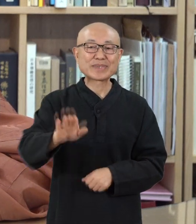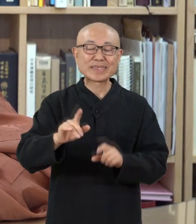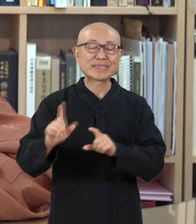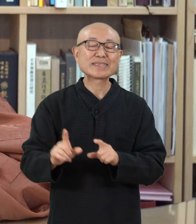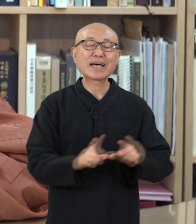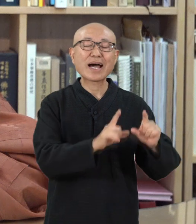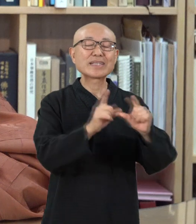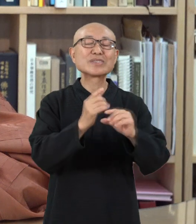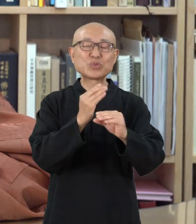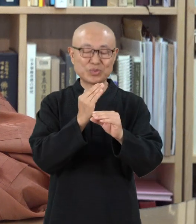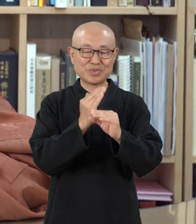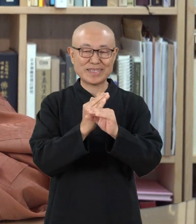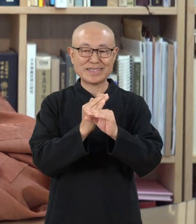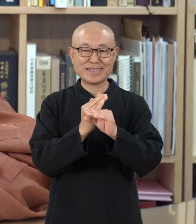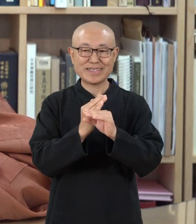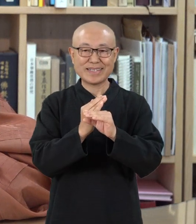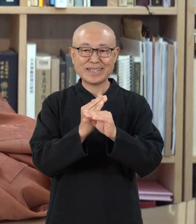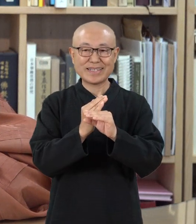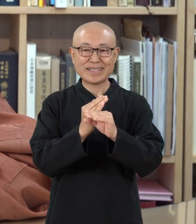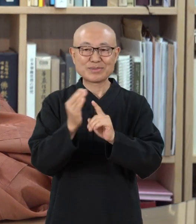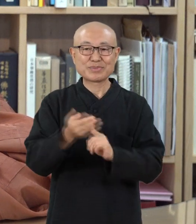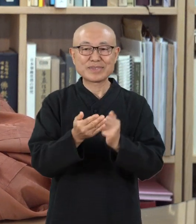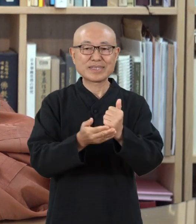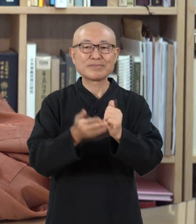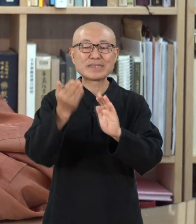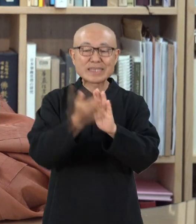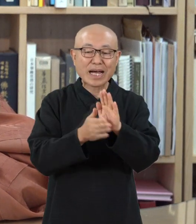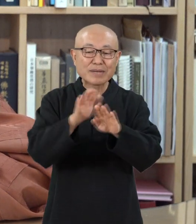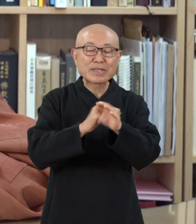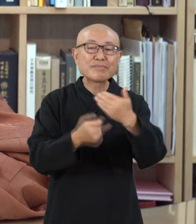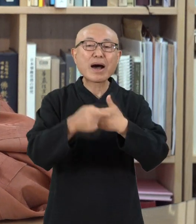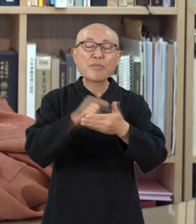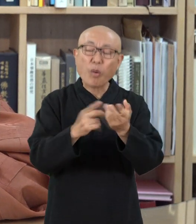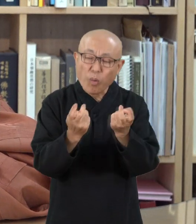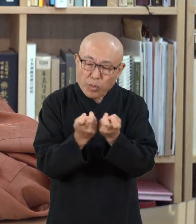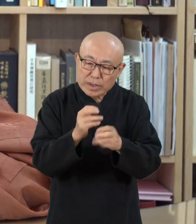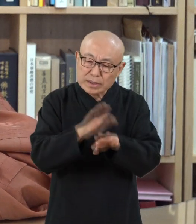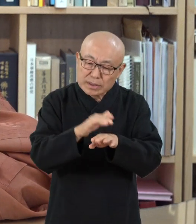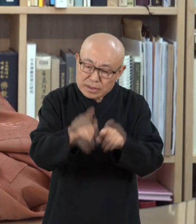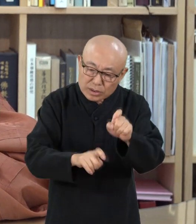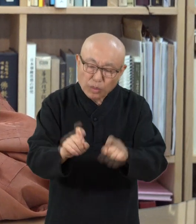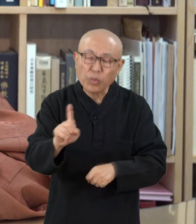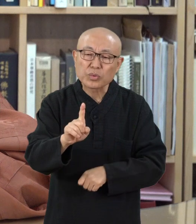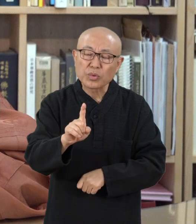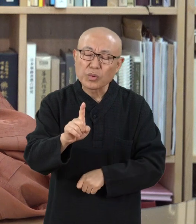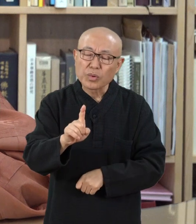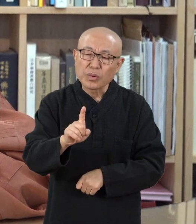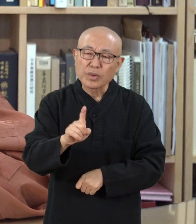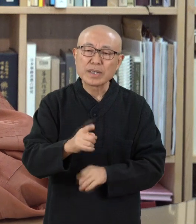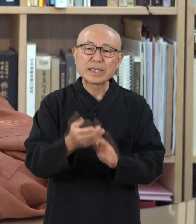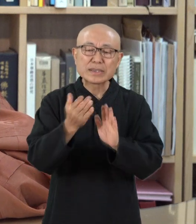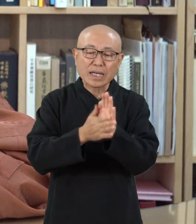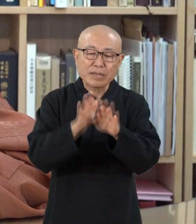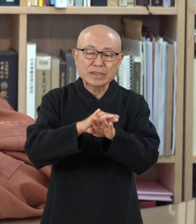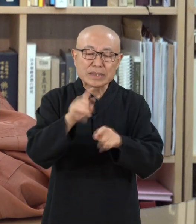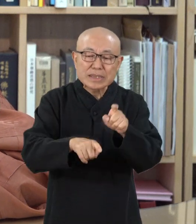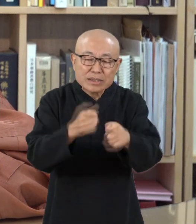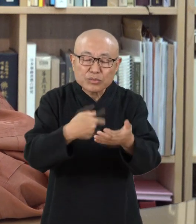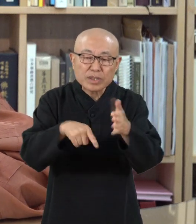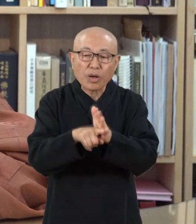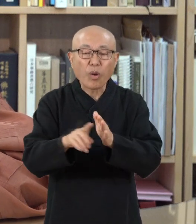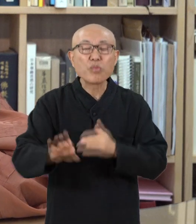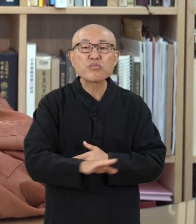일상 속에서 부처님의 자비심이라는 건 어떻게 실천해야 되고, 자비심을 실천하기 위해서는